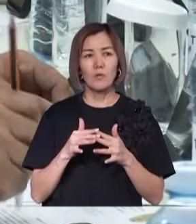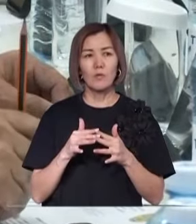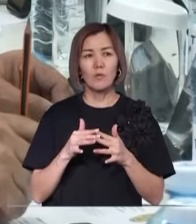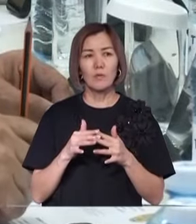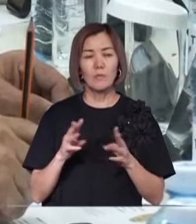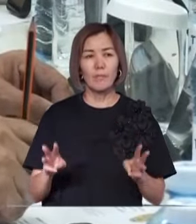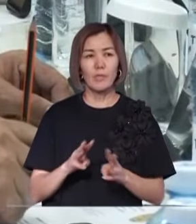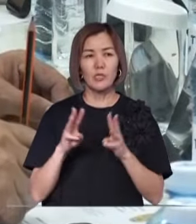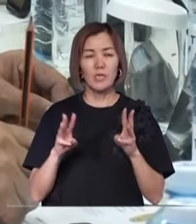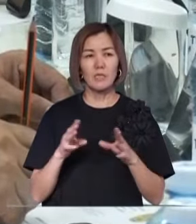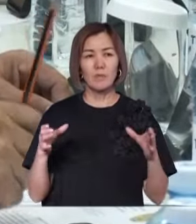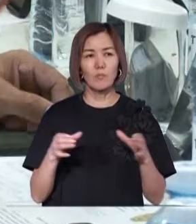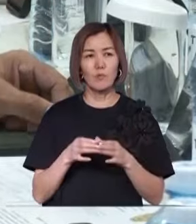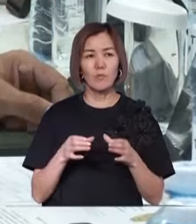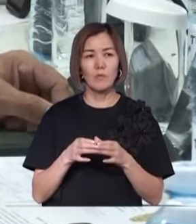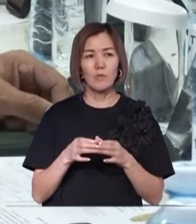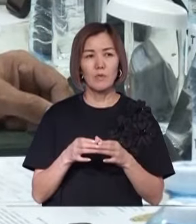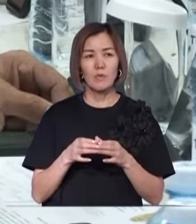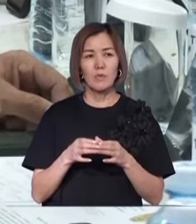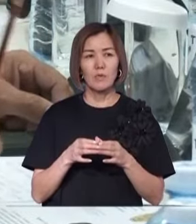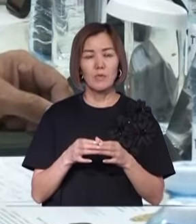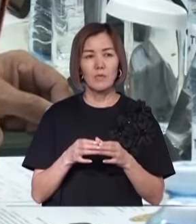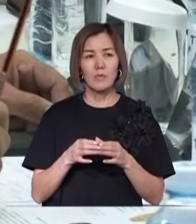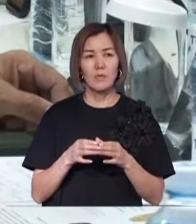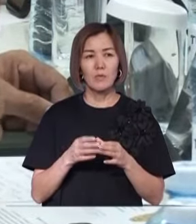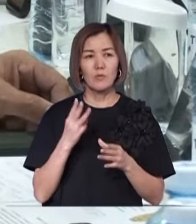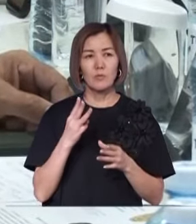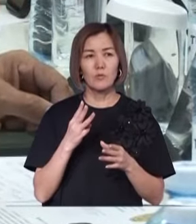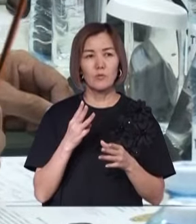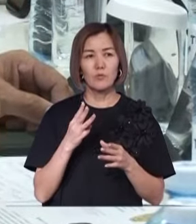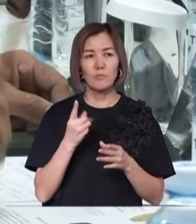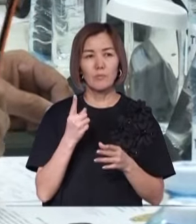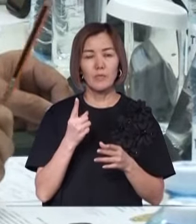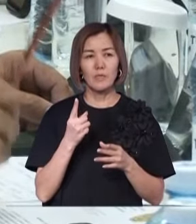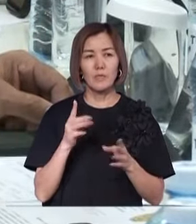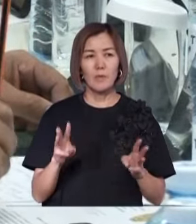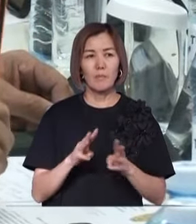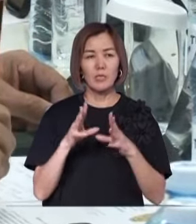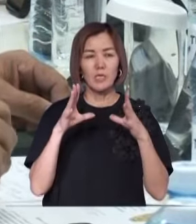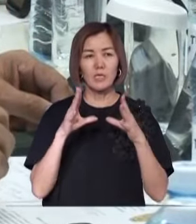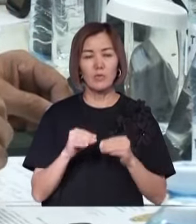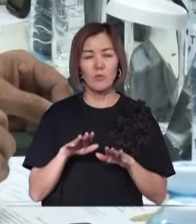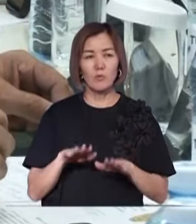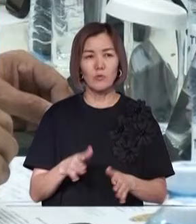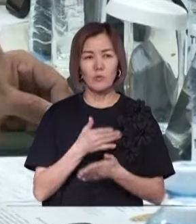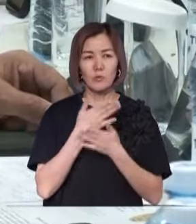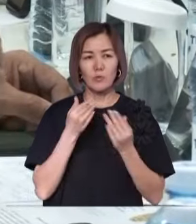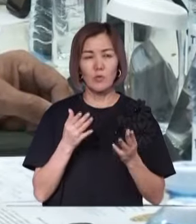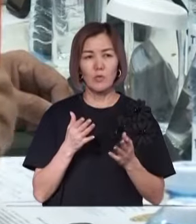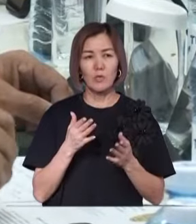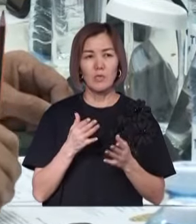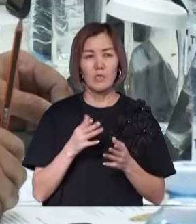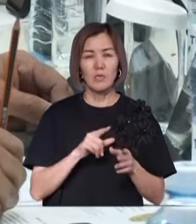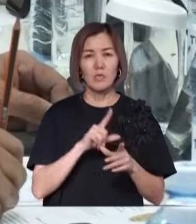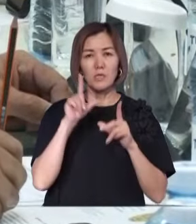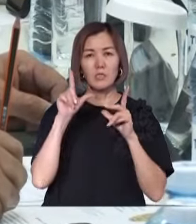пожарлық участке. Қаншама сол округта, үш округта бір пожарлық участке жоқ. Үй өртесі Талғардан пока жеткенше бір сағат,